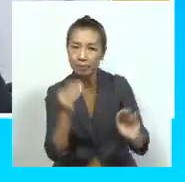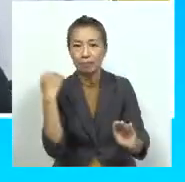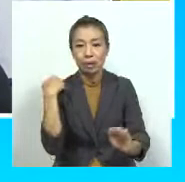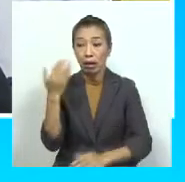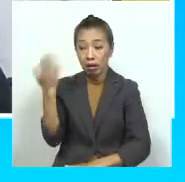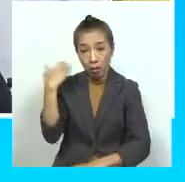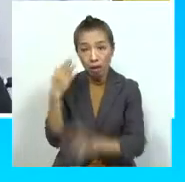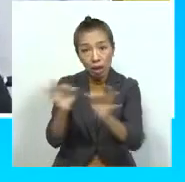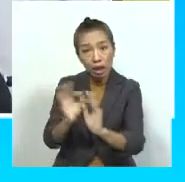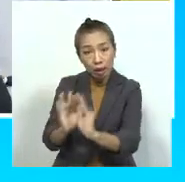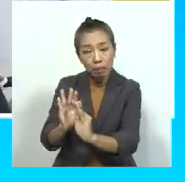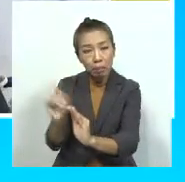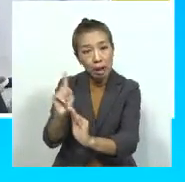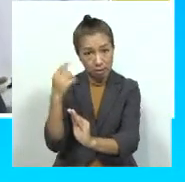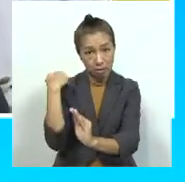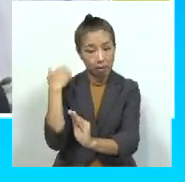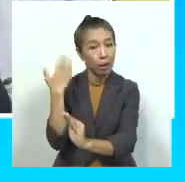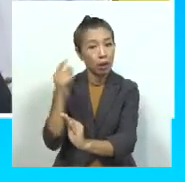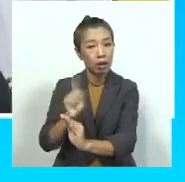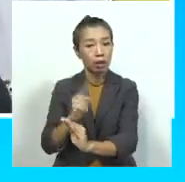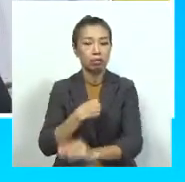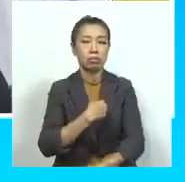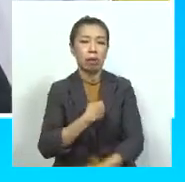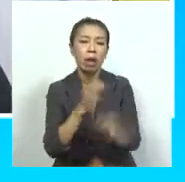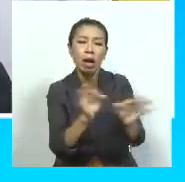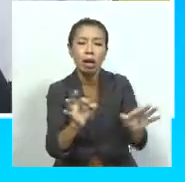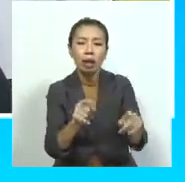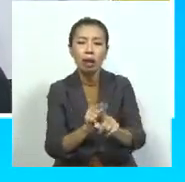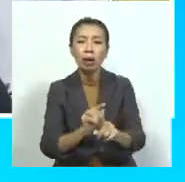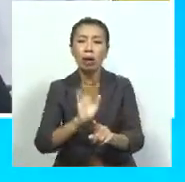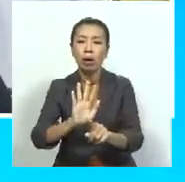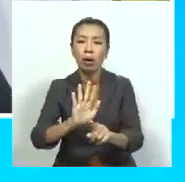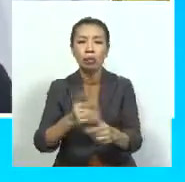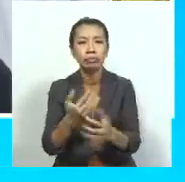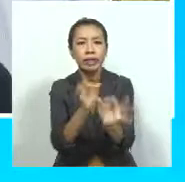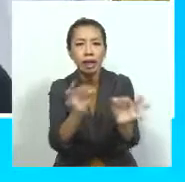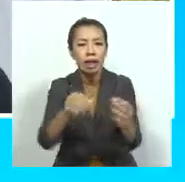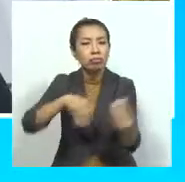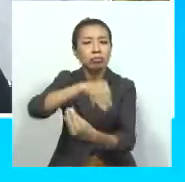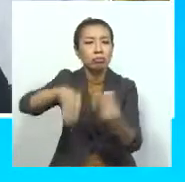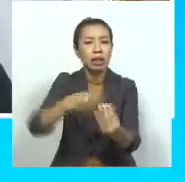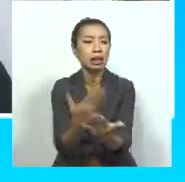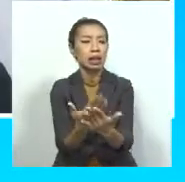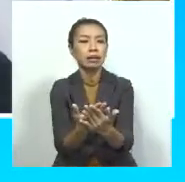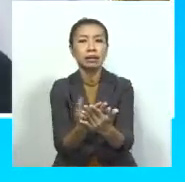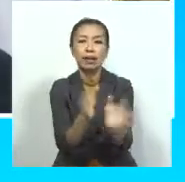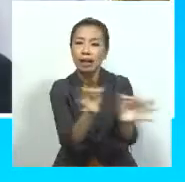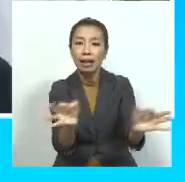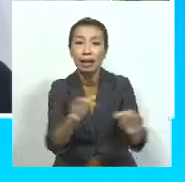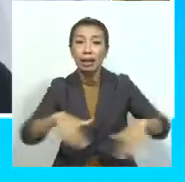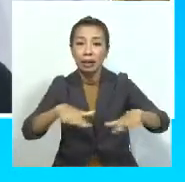ไรบ้างครับ ก็จริงๆก็จะเป็นสะสมเหรียญกระสาบหมุนเวียนนะครับเหรียญกระสาบหมุนเวียนก็คือเหรียญที่เราใช้ในชีวิตประจำวันแ